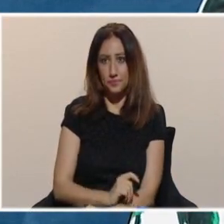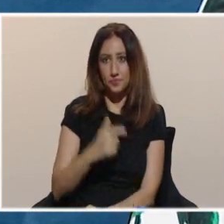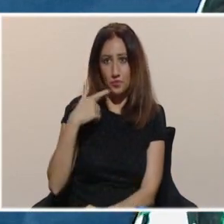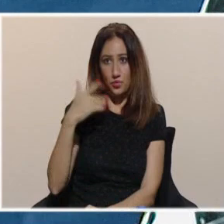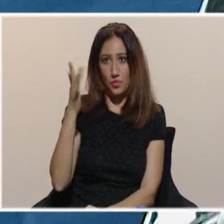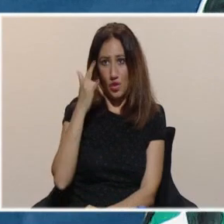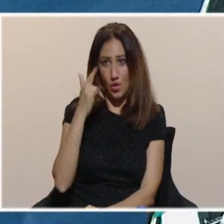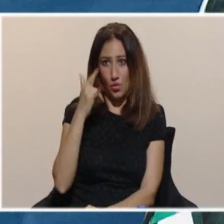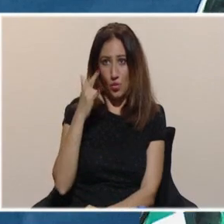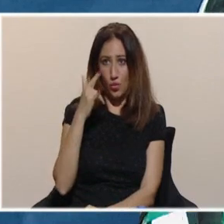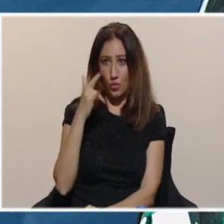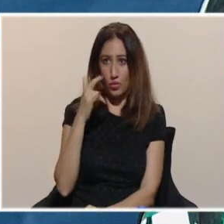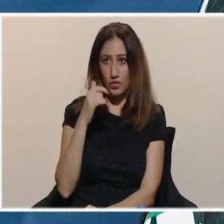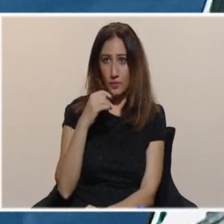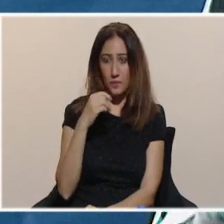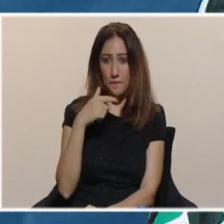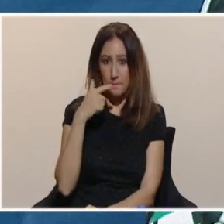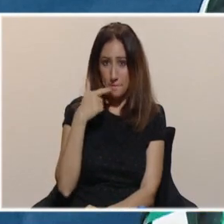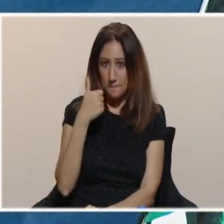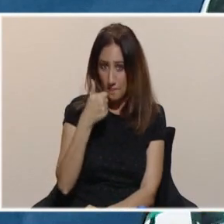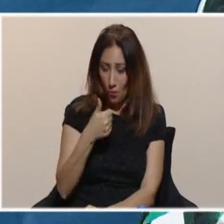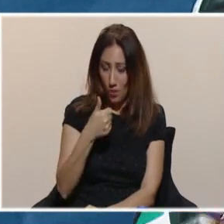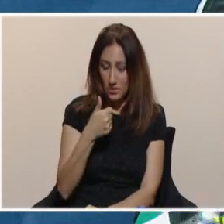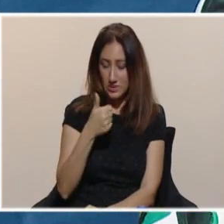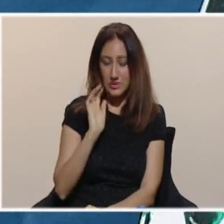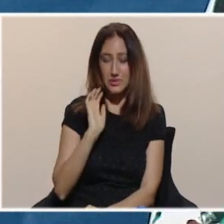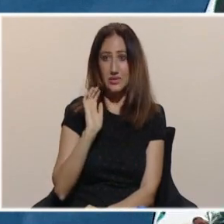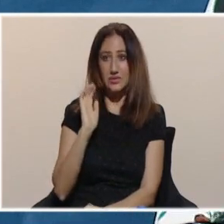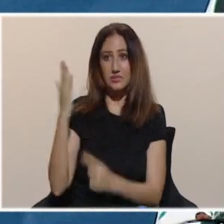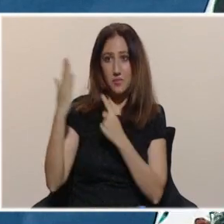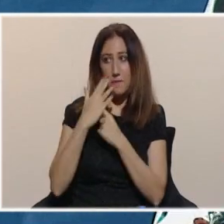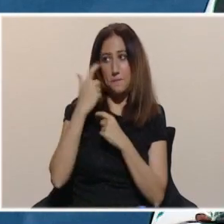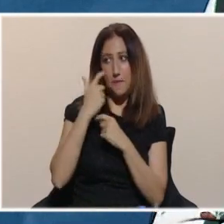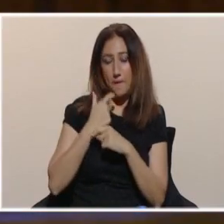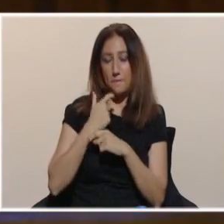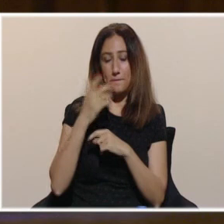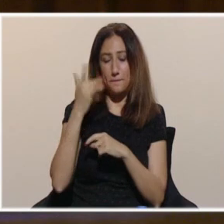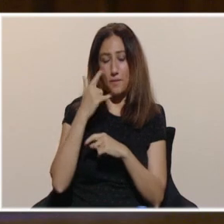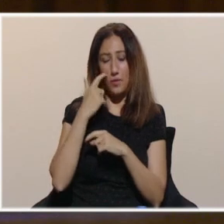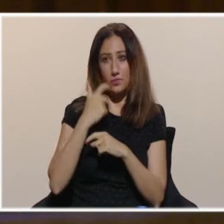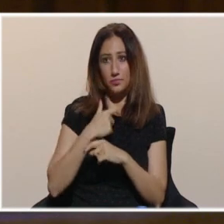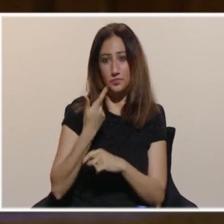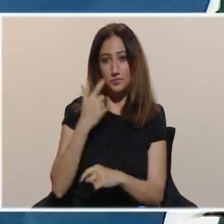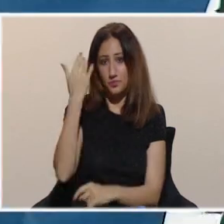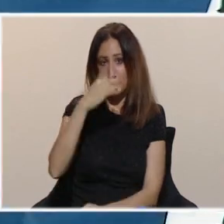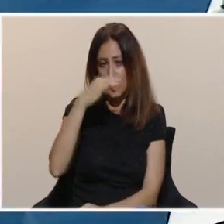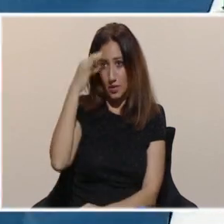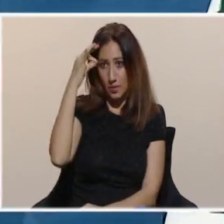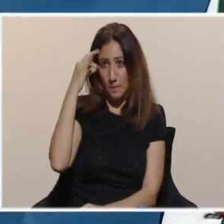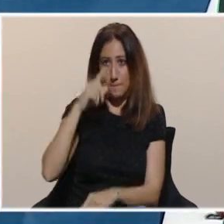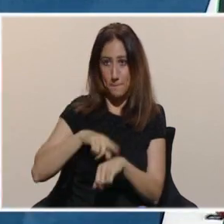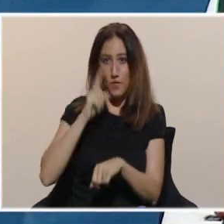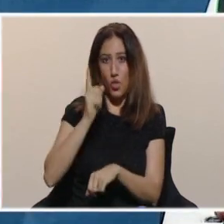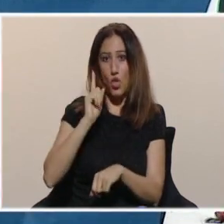اخويا لانه امريكان سيتيزن برضه وبنته كمان، فهو اللي اخذ باله مني حبيبي. العمليه الاولانيه قعدت قد ايه تقريبا؟ كام ساعه؟ 11